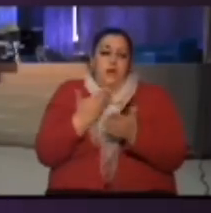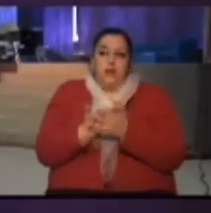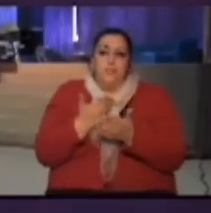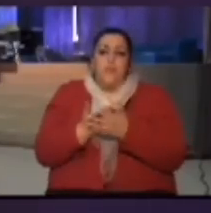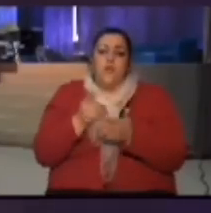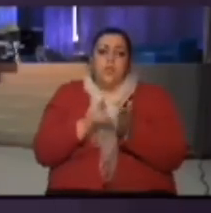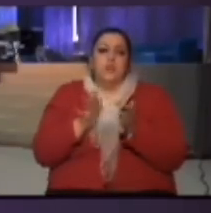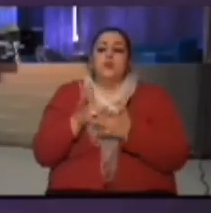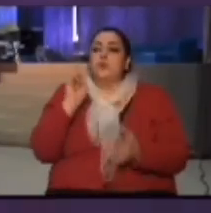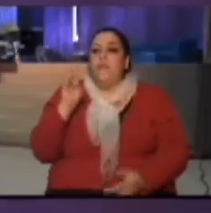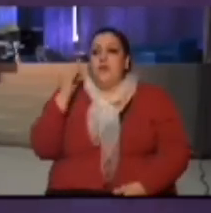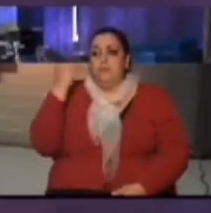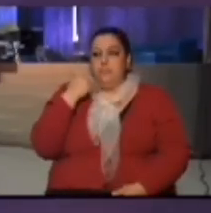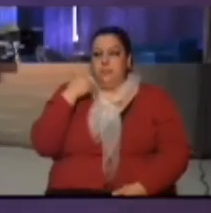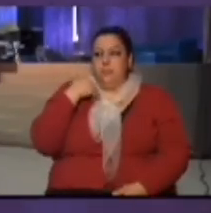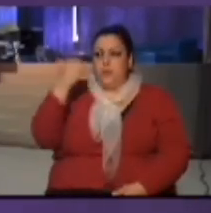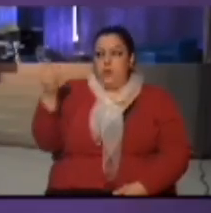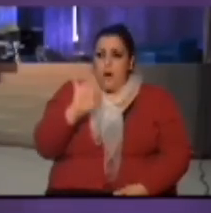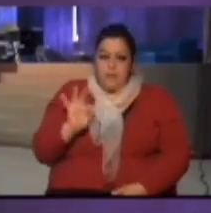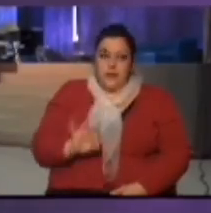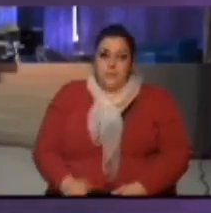քո համար։ Հալելույա։